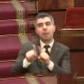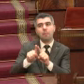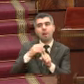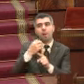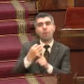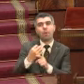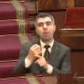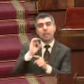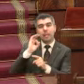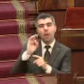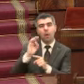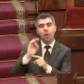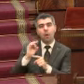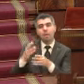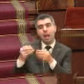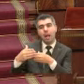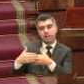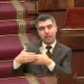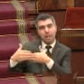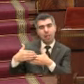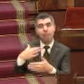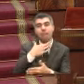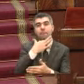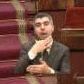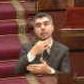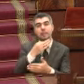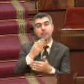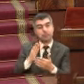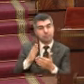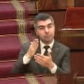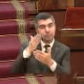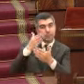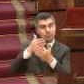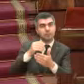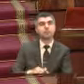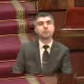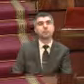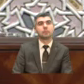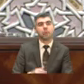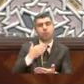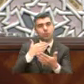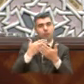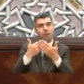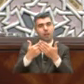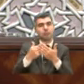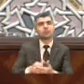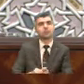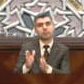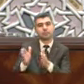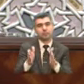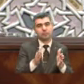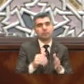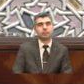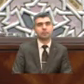خصنا تسهيل الولوجية. لماذا تسهيل الولوجية؟ لأن بن قرير الآن فيها. شكرا سيد النائب. هل من